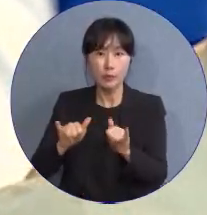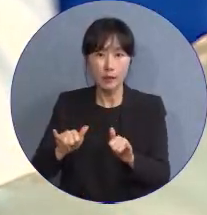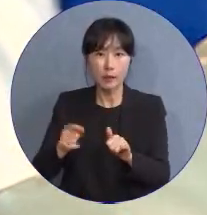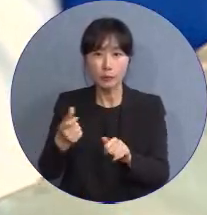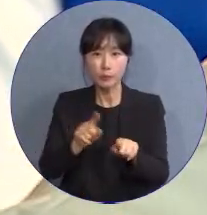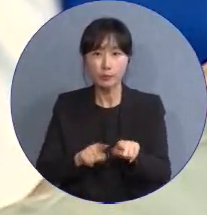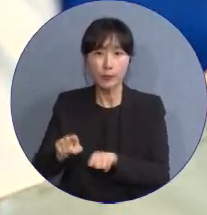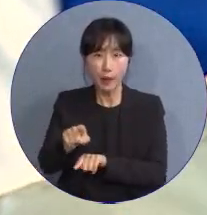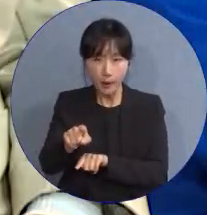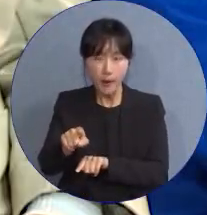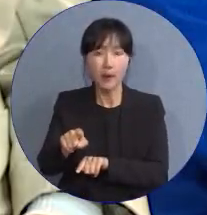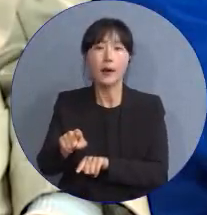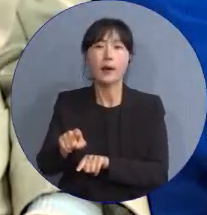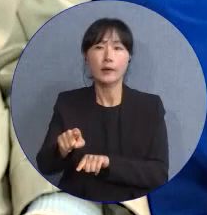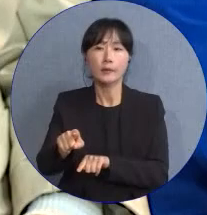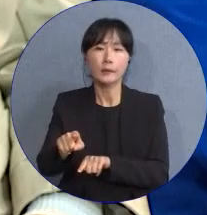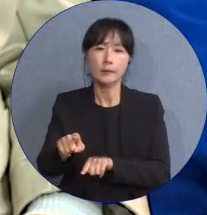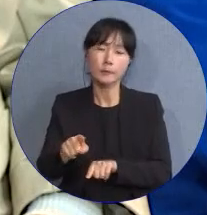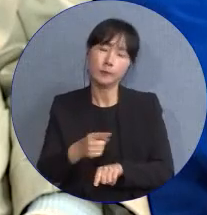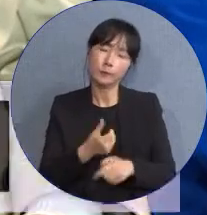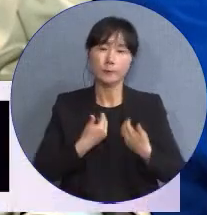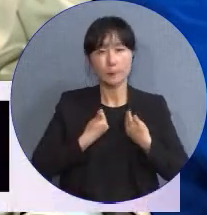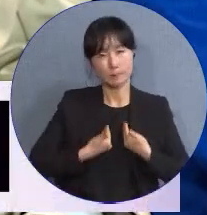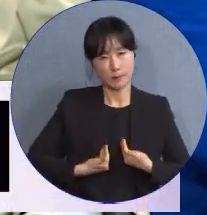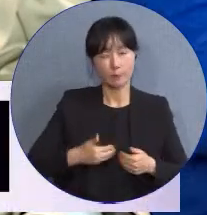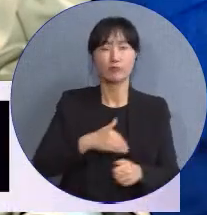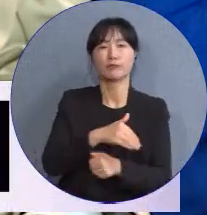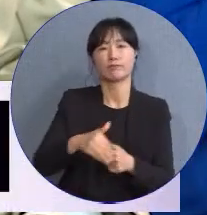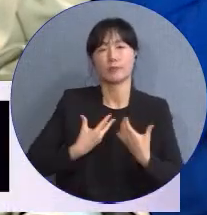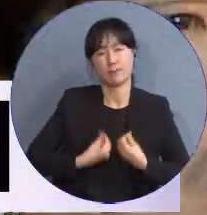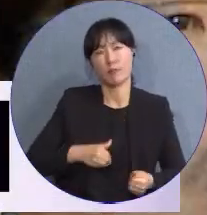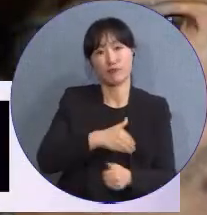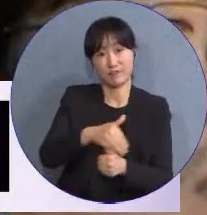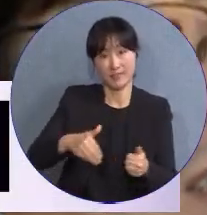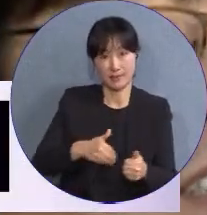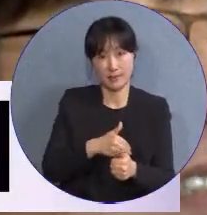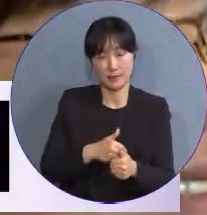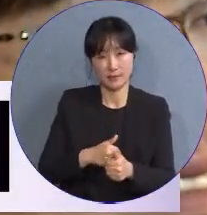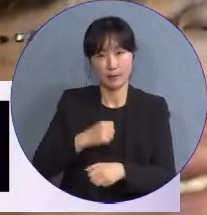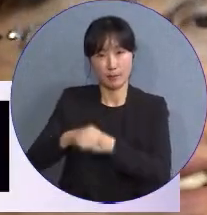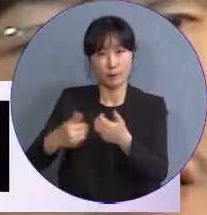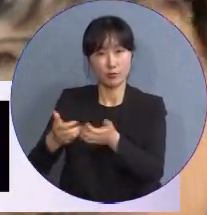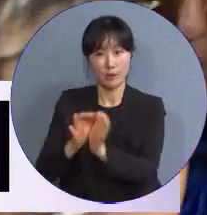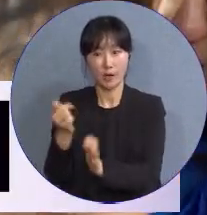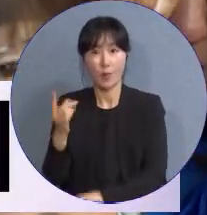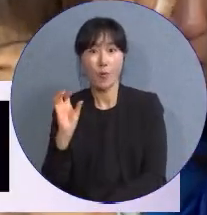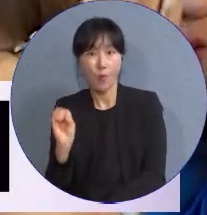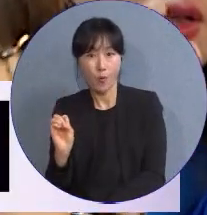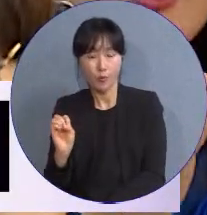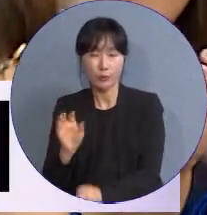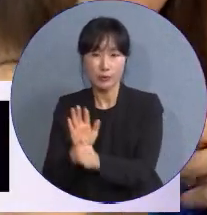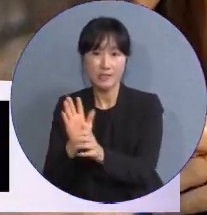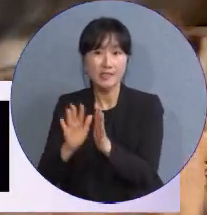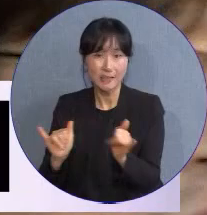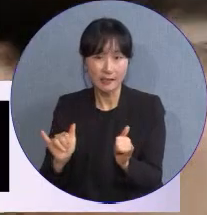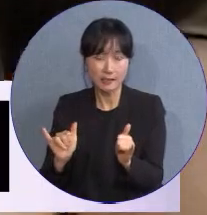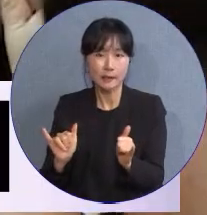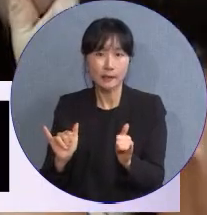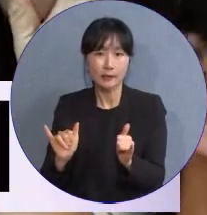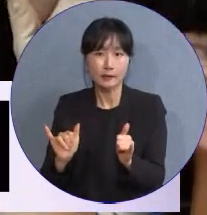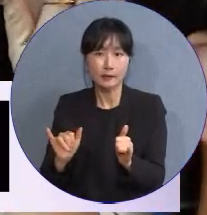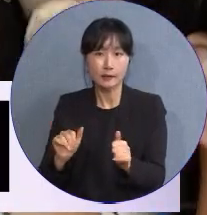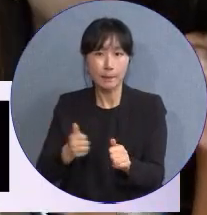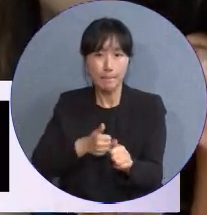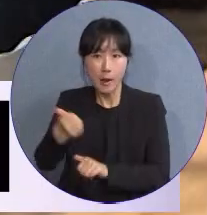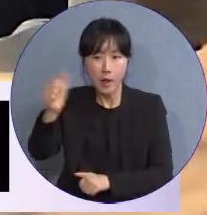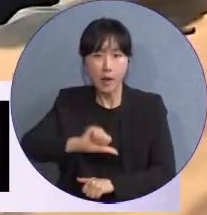것으로 결과가 나오면서 조금은 실망한 듯한 분위기였습니다. 민주당 홍순원 후보와 지지자들은 아직은 승부를